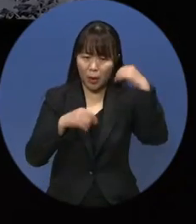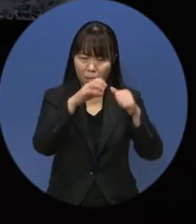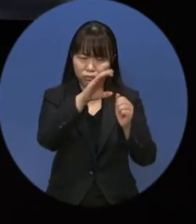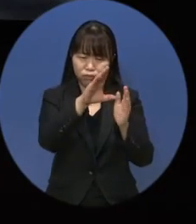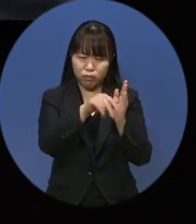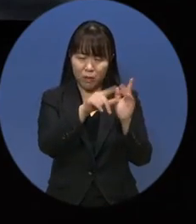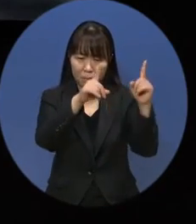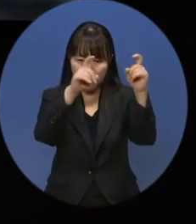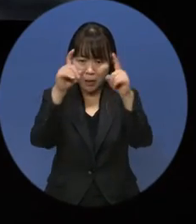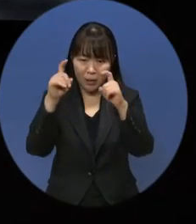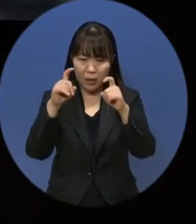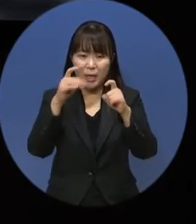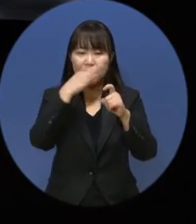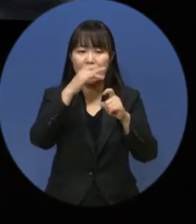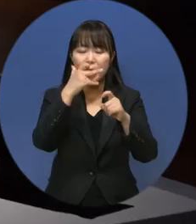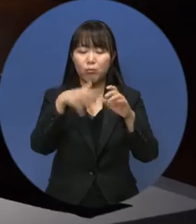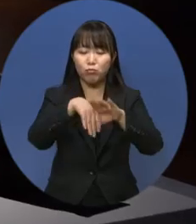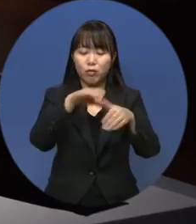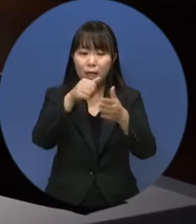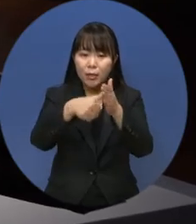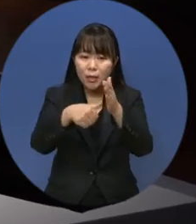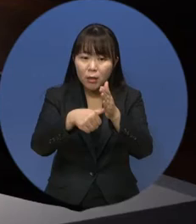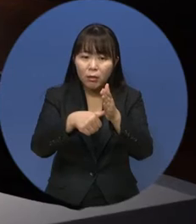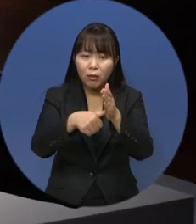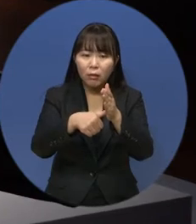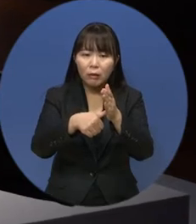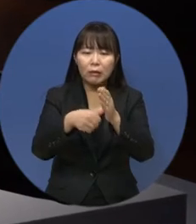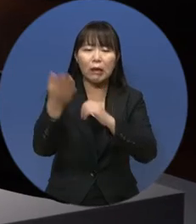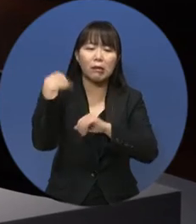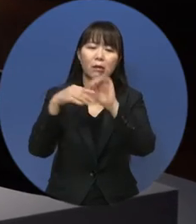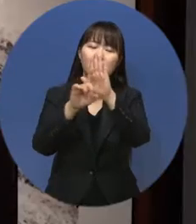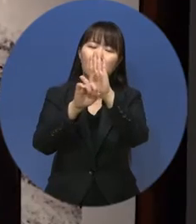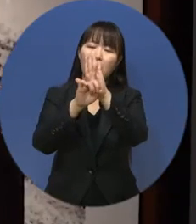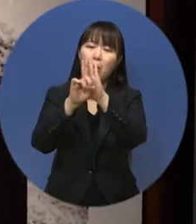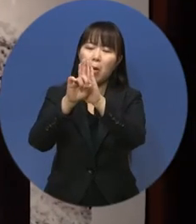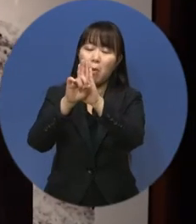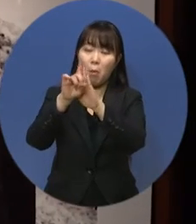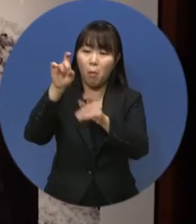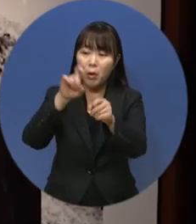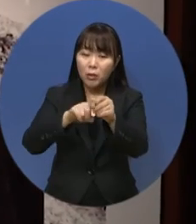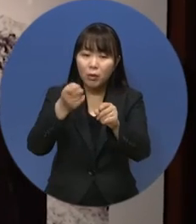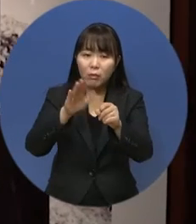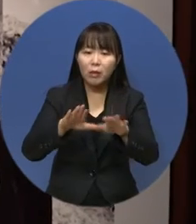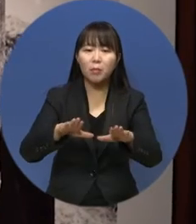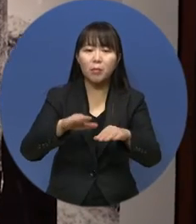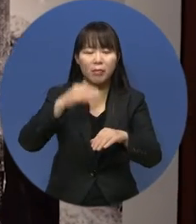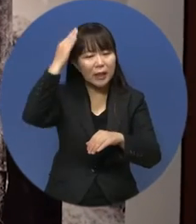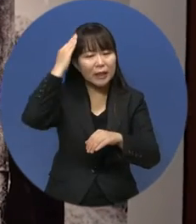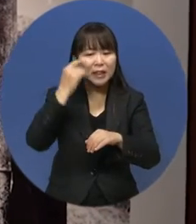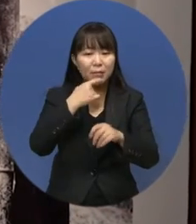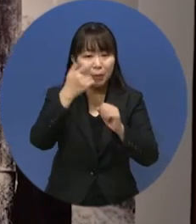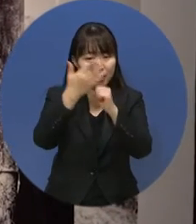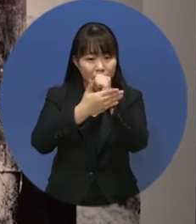지킨 익산 의 문화재는 일제 선전도구로 쓰였습니다 그렇지만 이런 흑백사진 쏙 모습조차 남아 있지